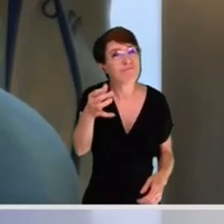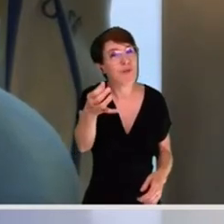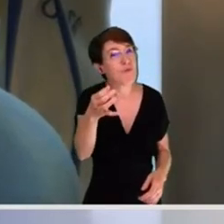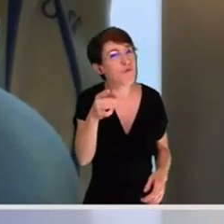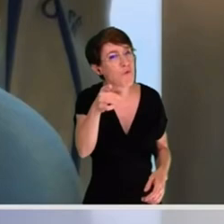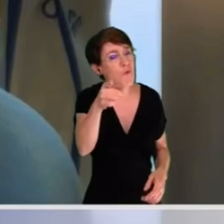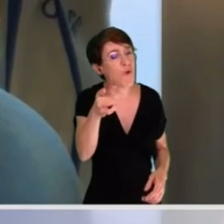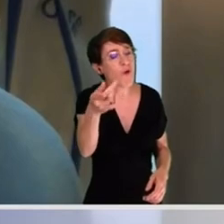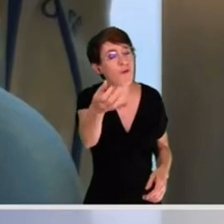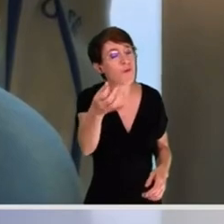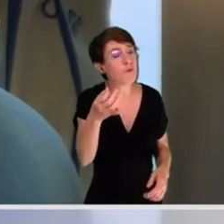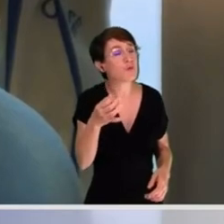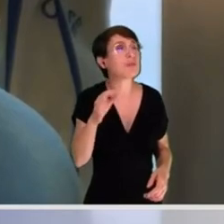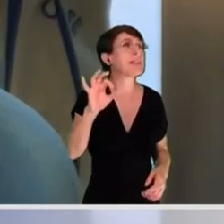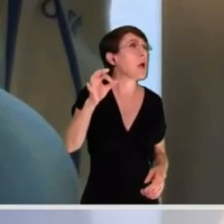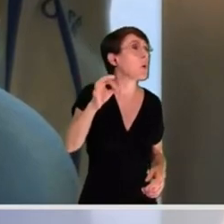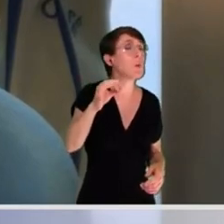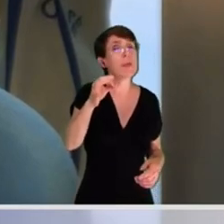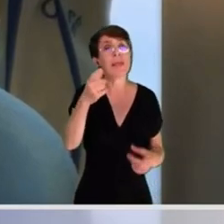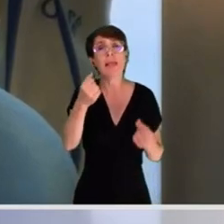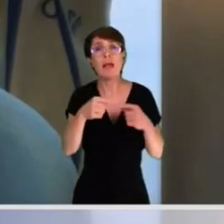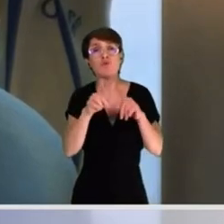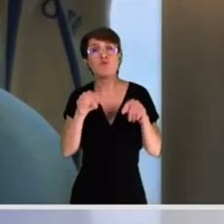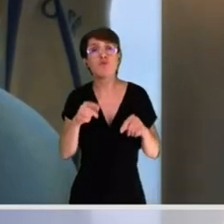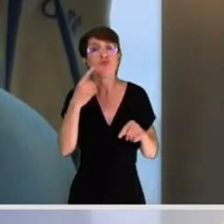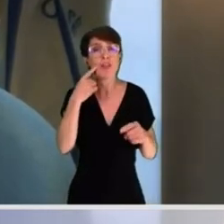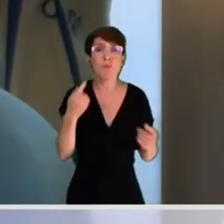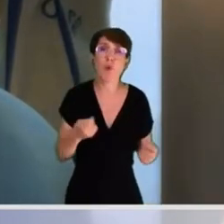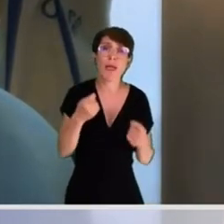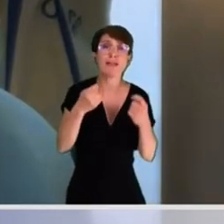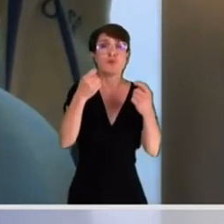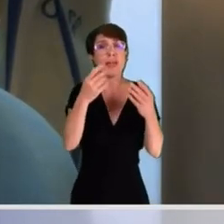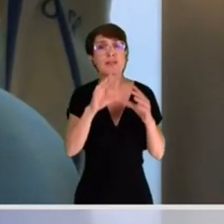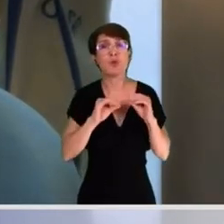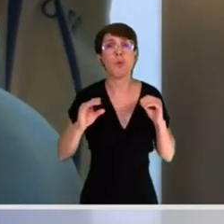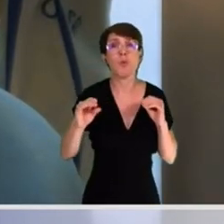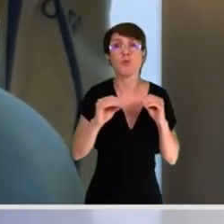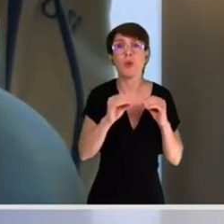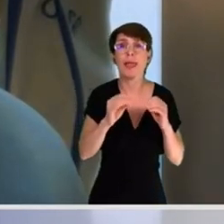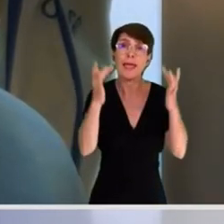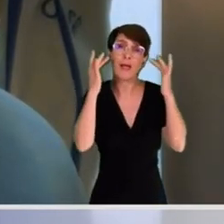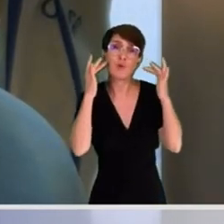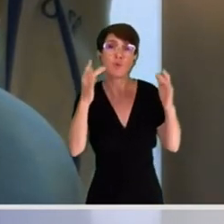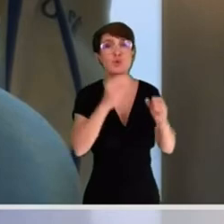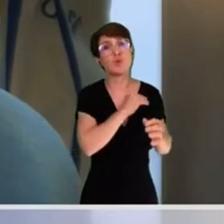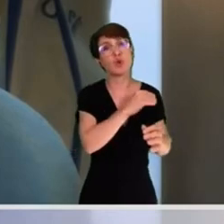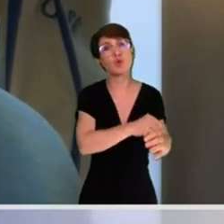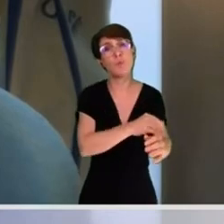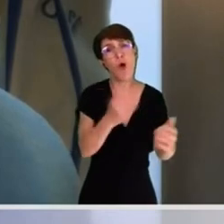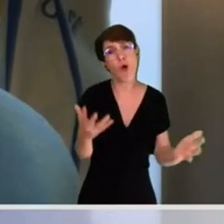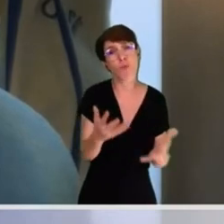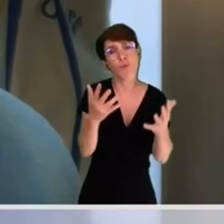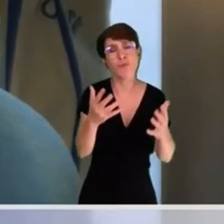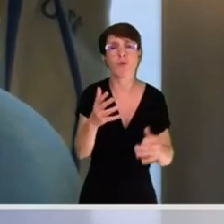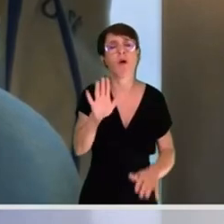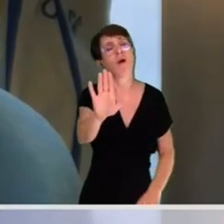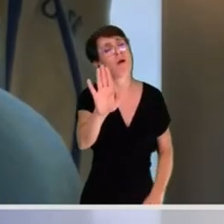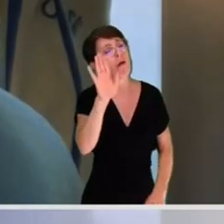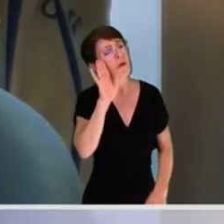fait, c'est pour l'éducation populaire, la culture et le sport. Mais enfin, M. Fristo, quand même,